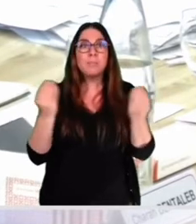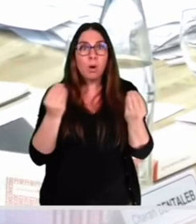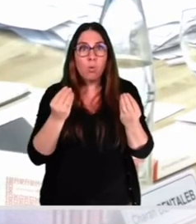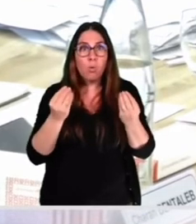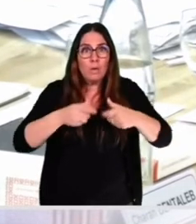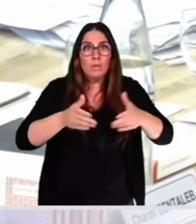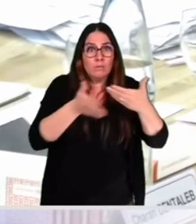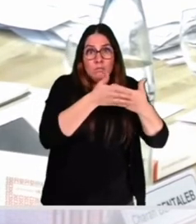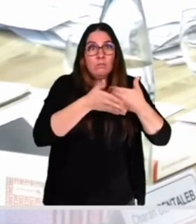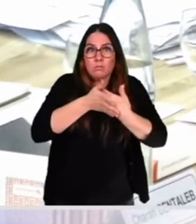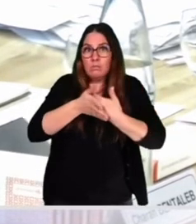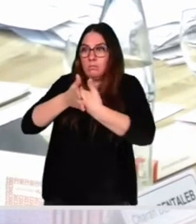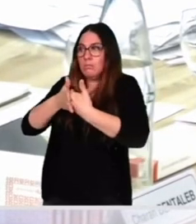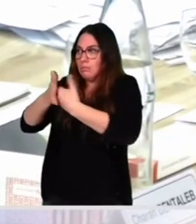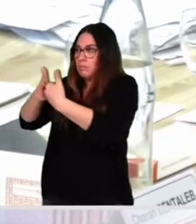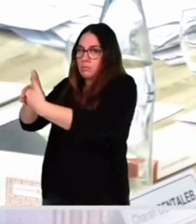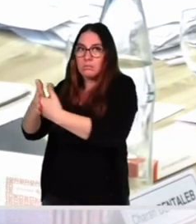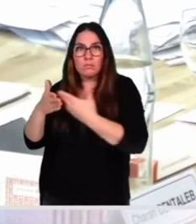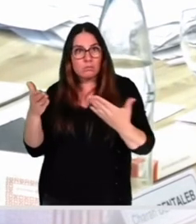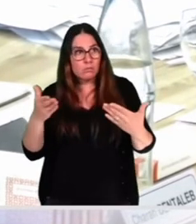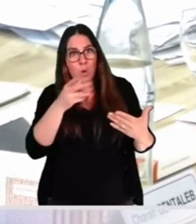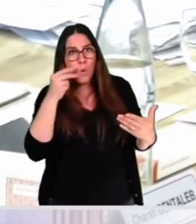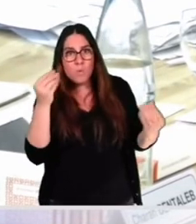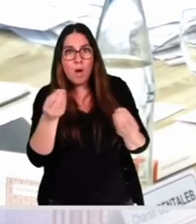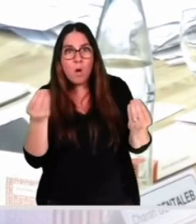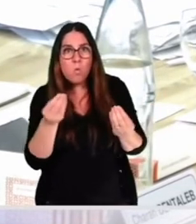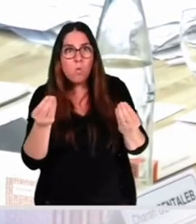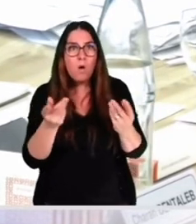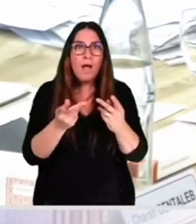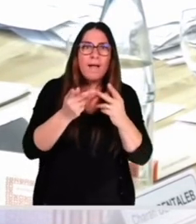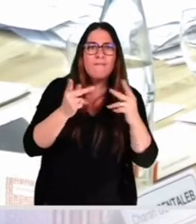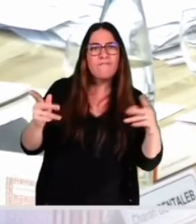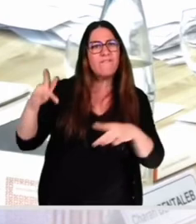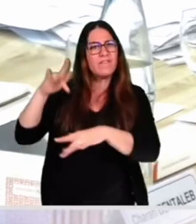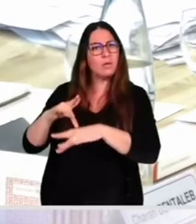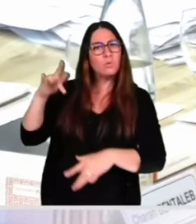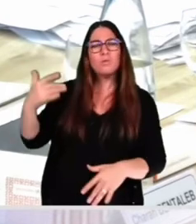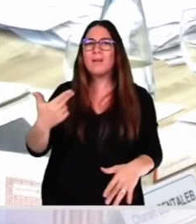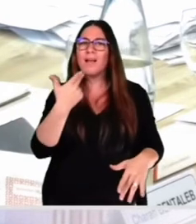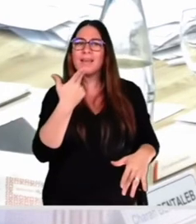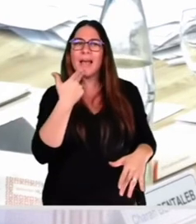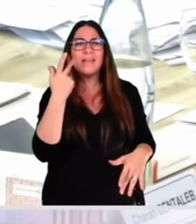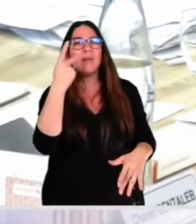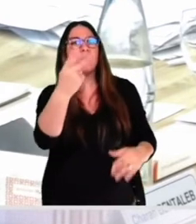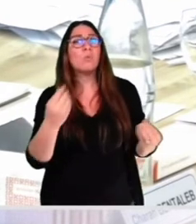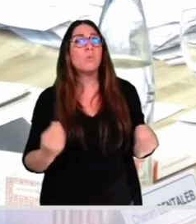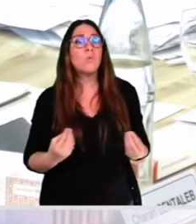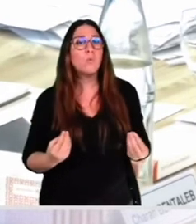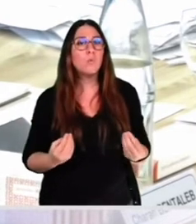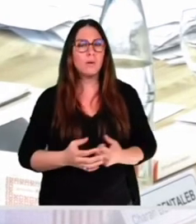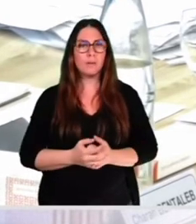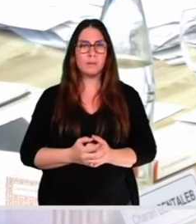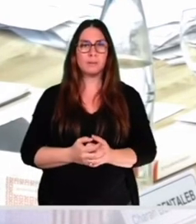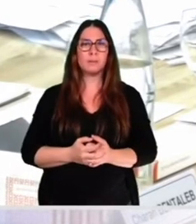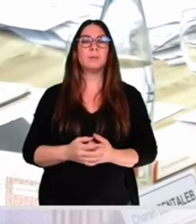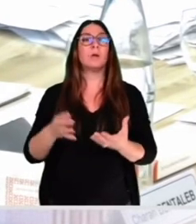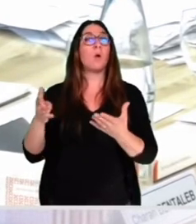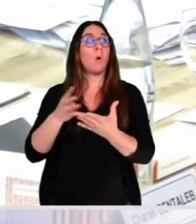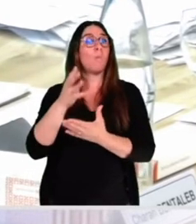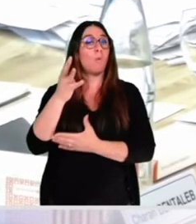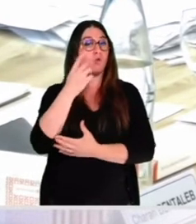je m'interroge, où est l'échelle humaine, où est la ville vécue, où est la qualité d'usage dans votre projet? C'est un projet, à